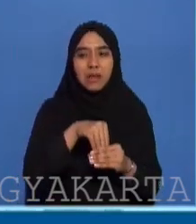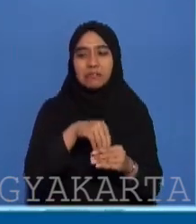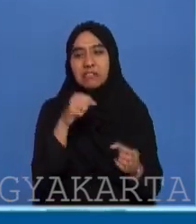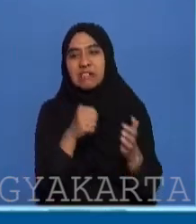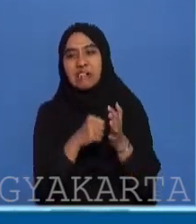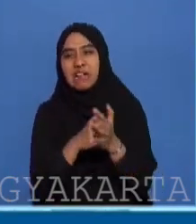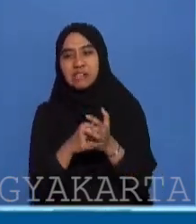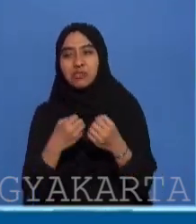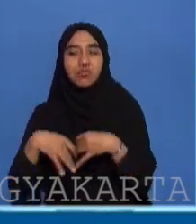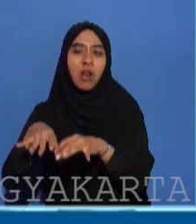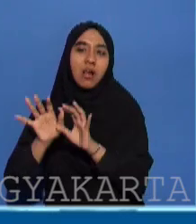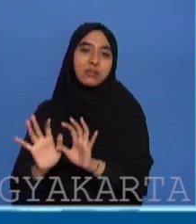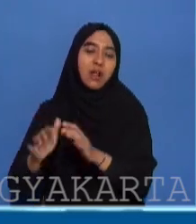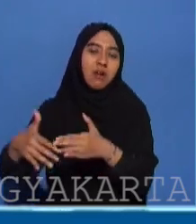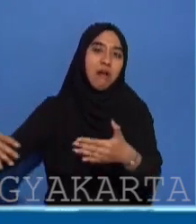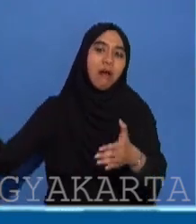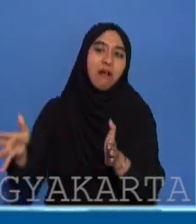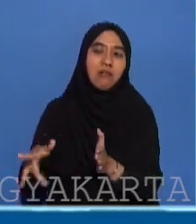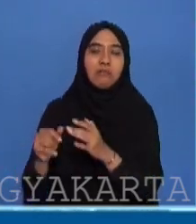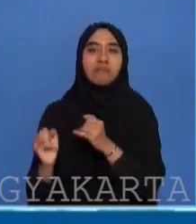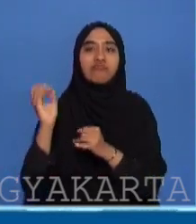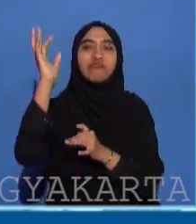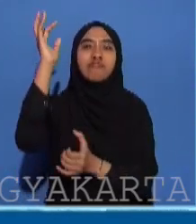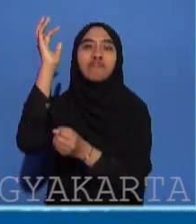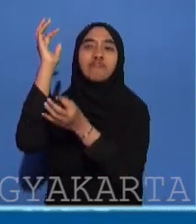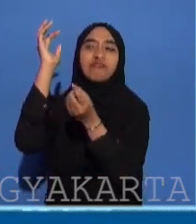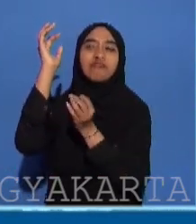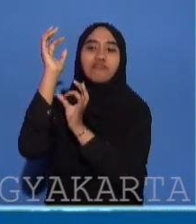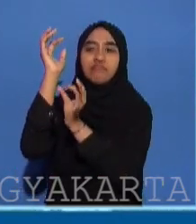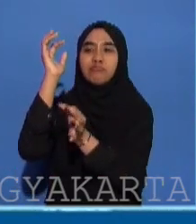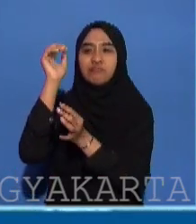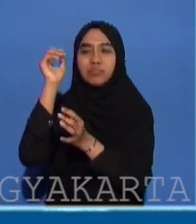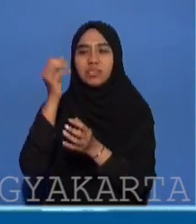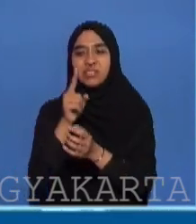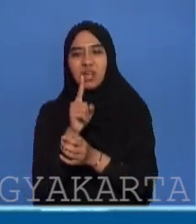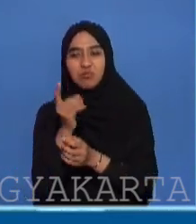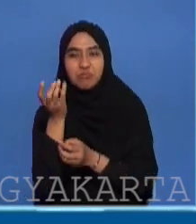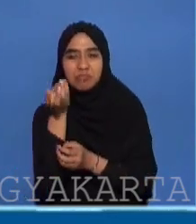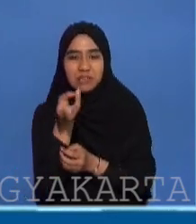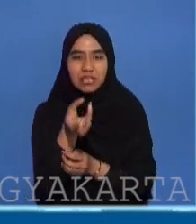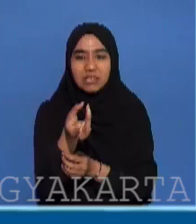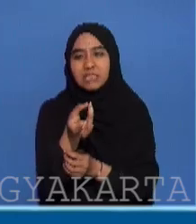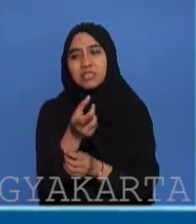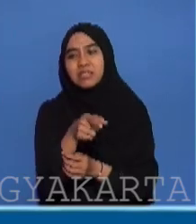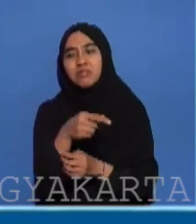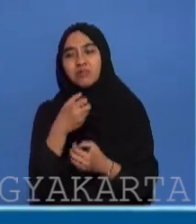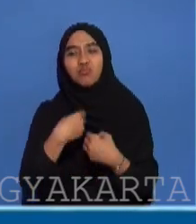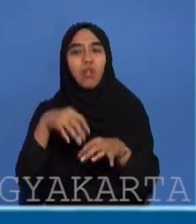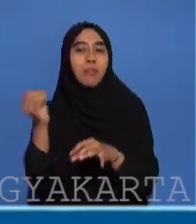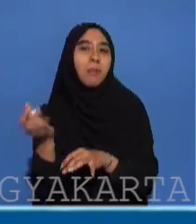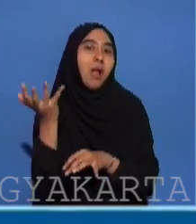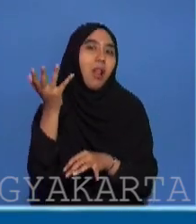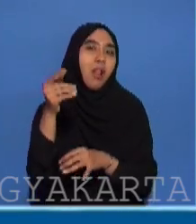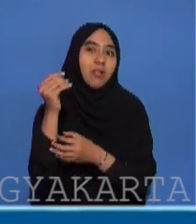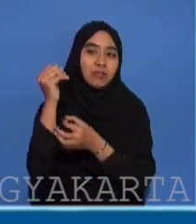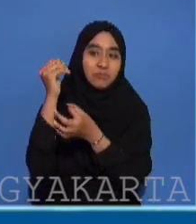kemawon. Kamangka ing salebeting woh genitri menika kakandhut setunggaling wiji ingkang reginipun awis sanget. Wiji menika